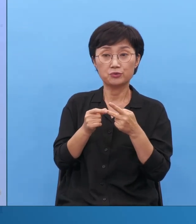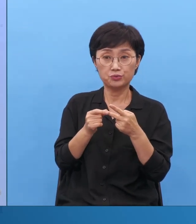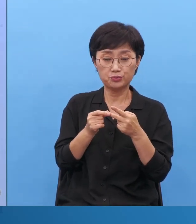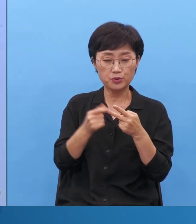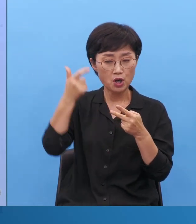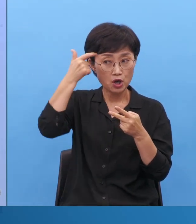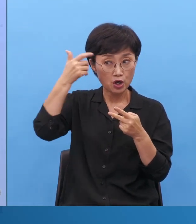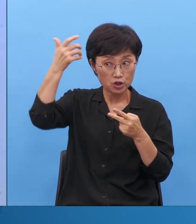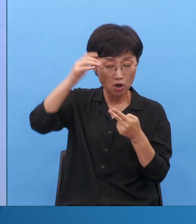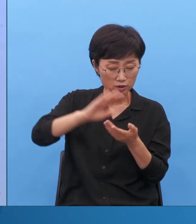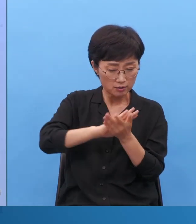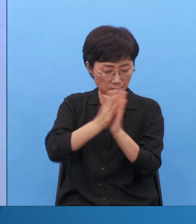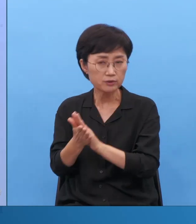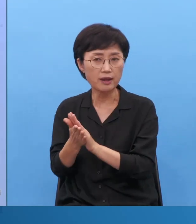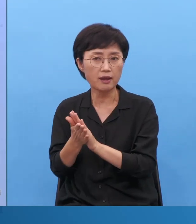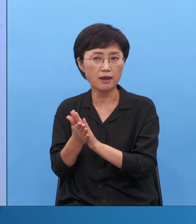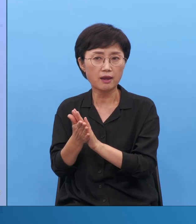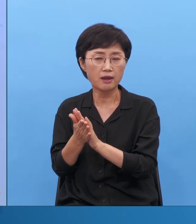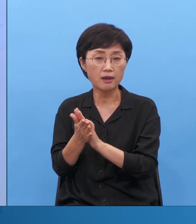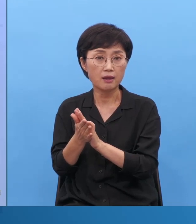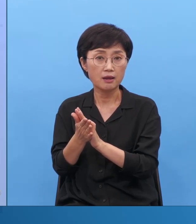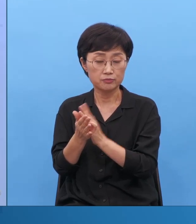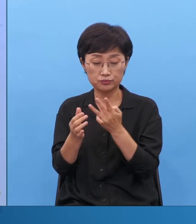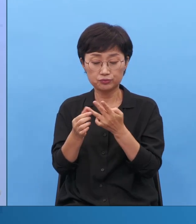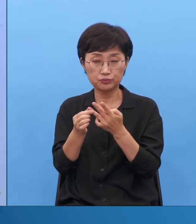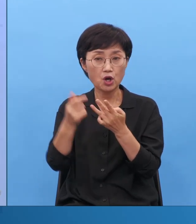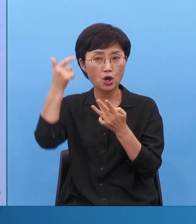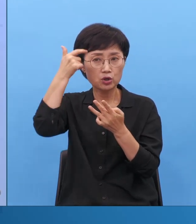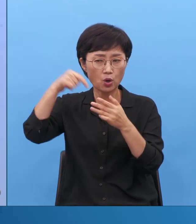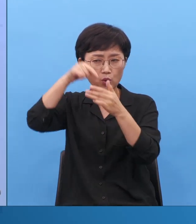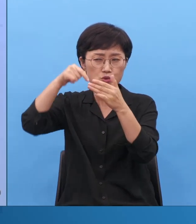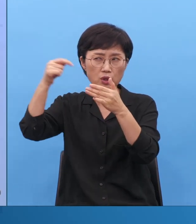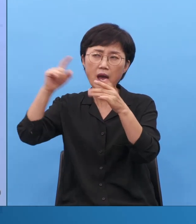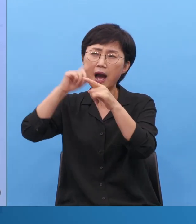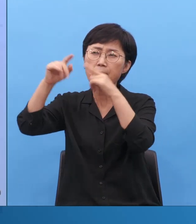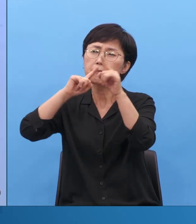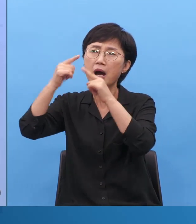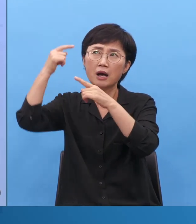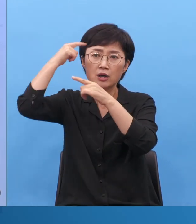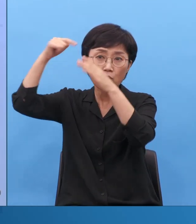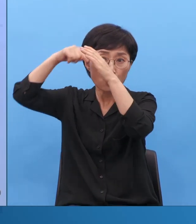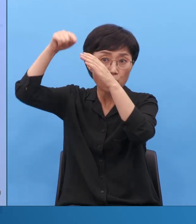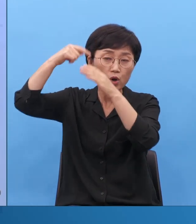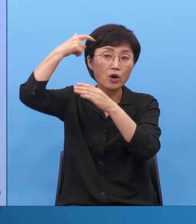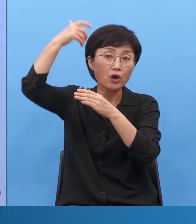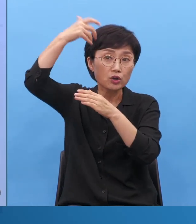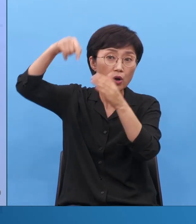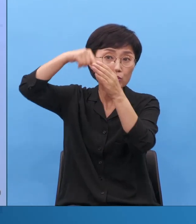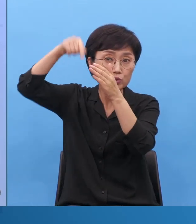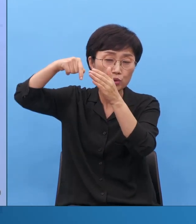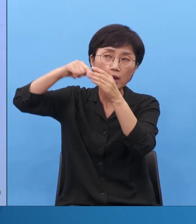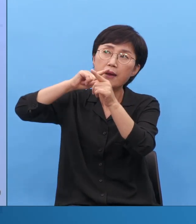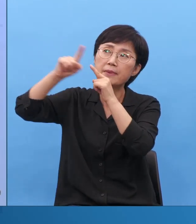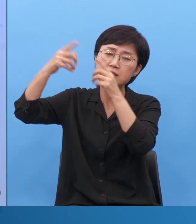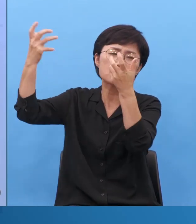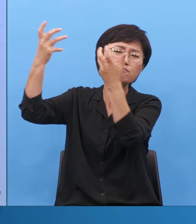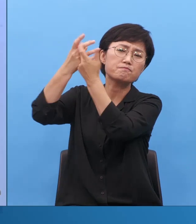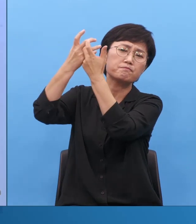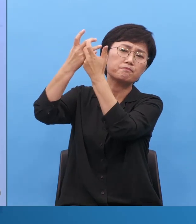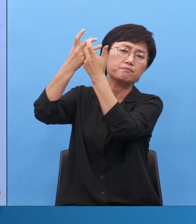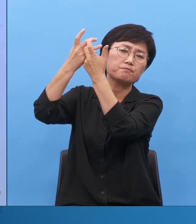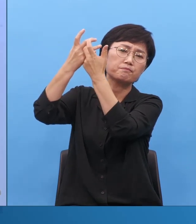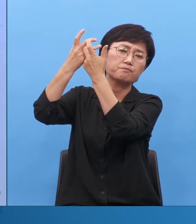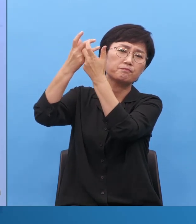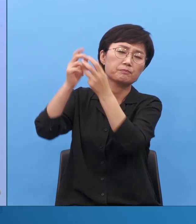영적 상태 속에 임하고 나중에는 영혼 속에 임한 거예요. first it came upon me and then it comes upon your spiritual state and it comes upon your soul.